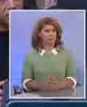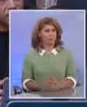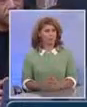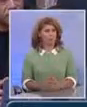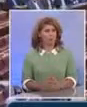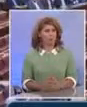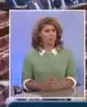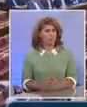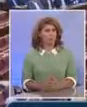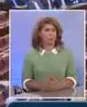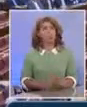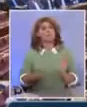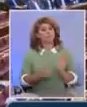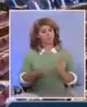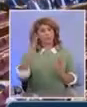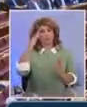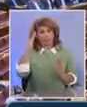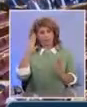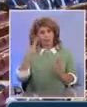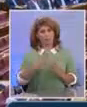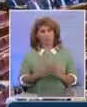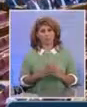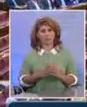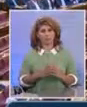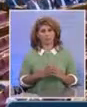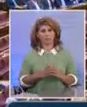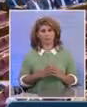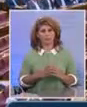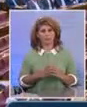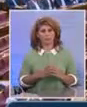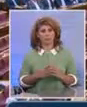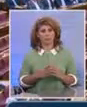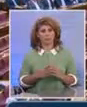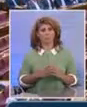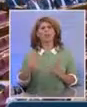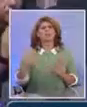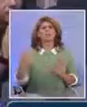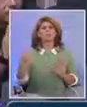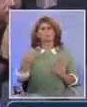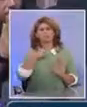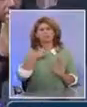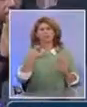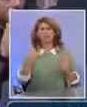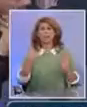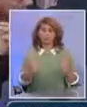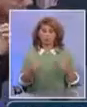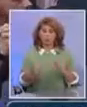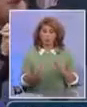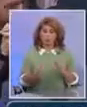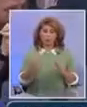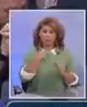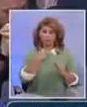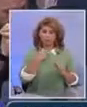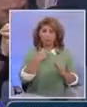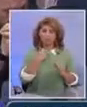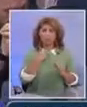ησυχή. Ευχαριστώ. Θα πρέπει στα γυμνάσια να μην απορρίπτεται κανένας μαθητής από την τάξη,